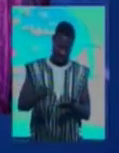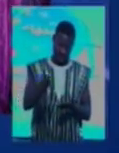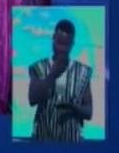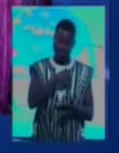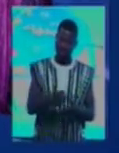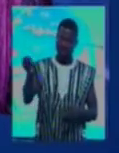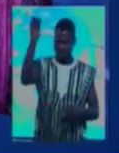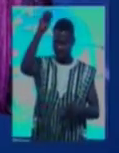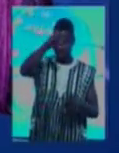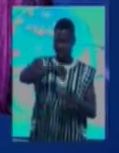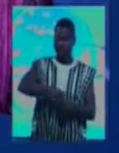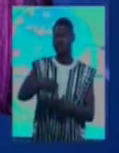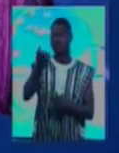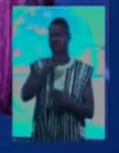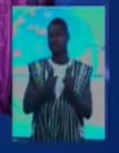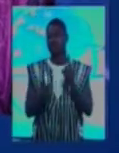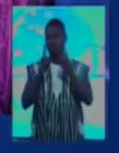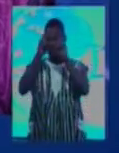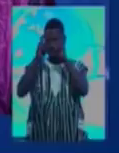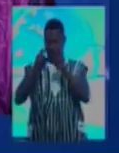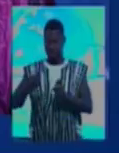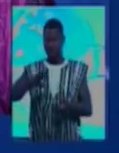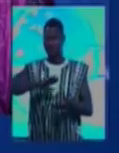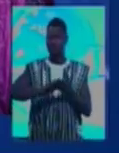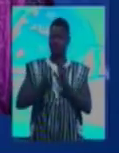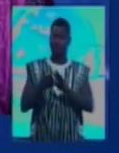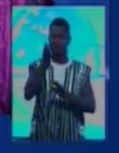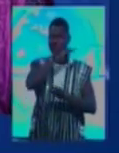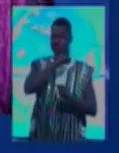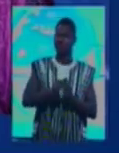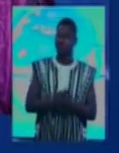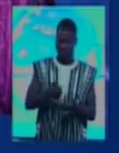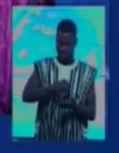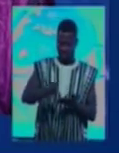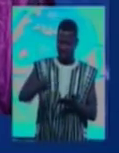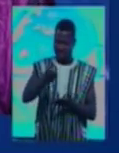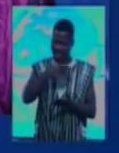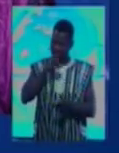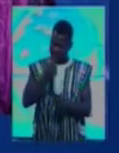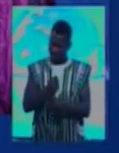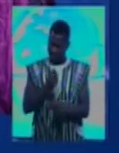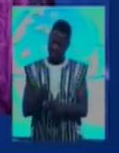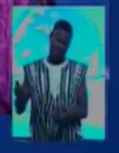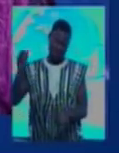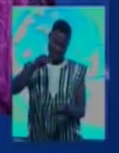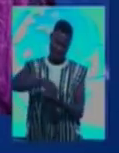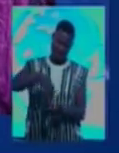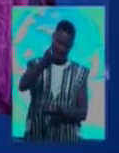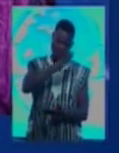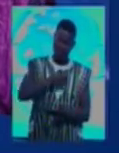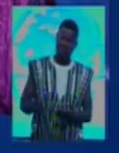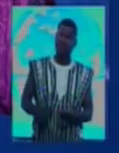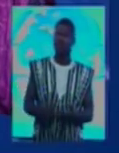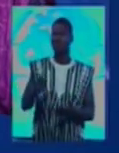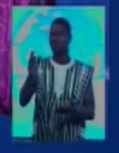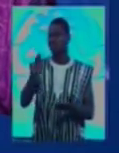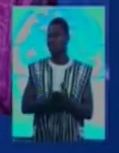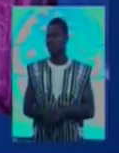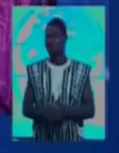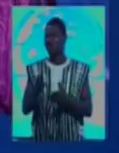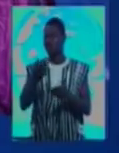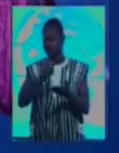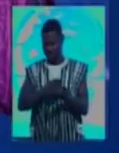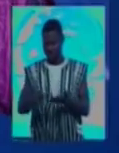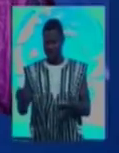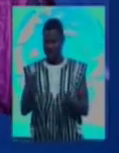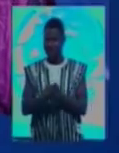à un concours littéraire et qui sont en train de retravailler leurs textes avec notre ami Ken Bougoul, qui